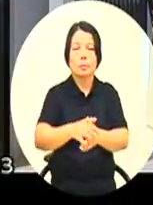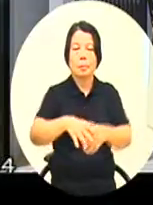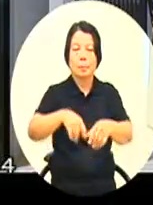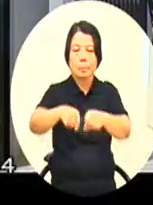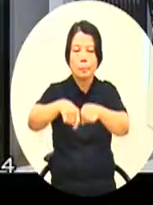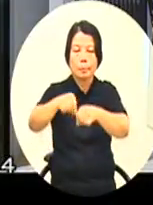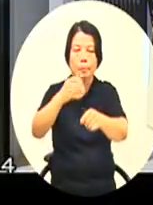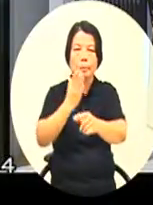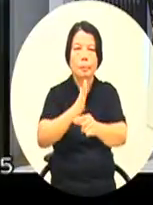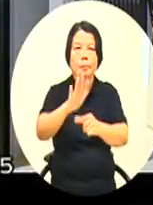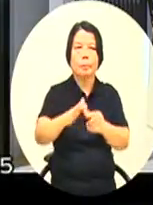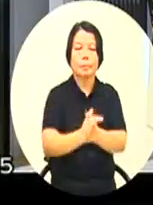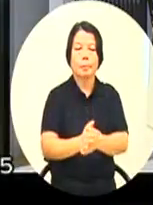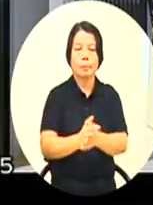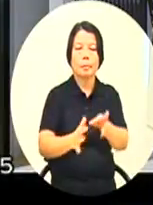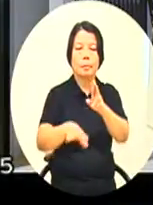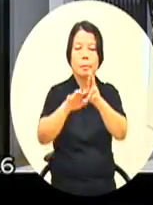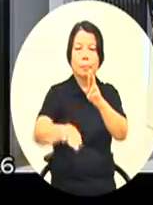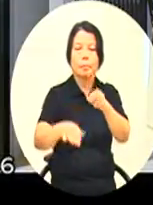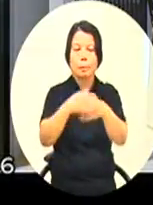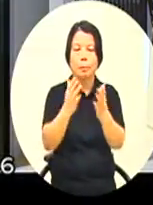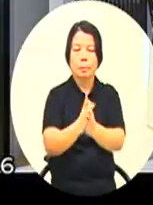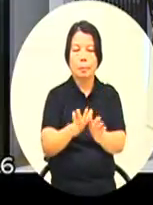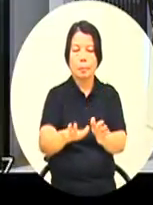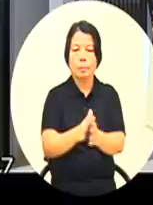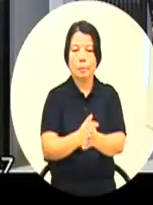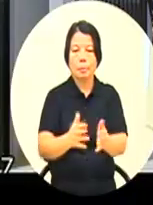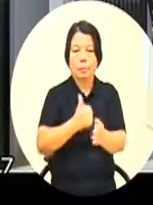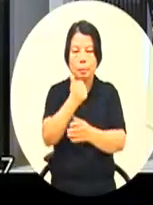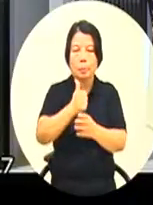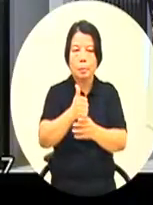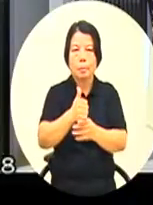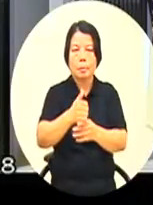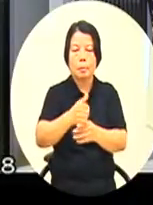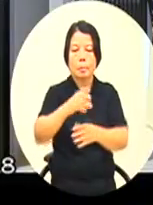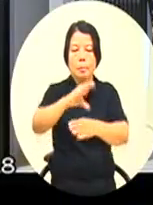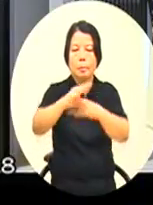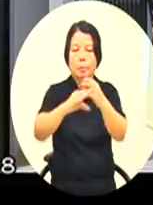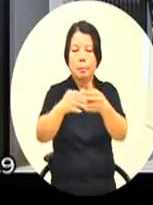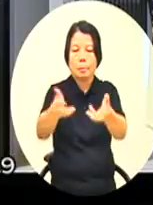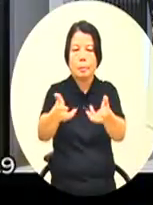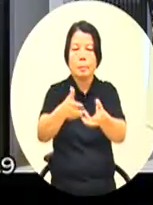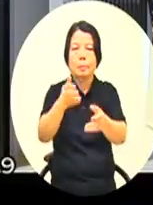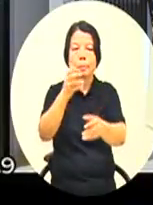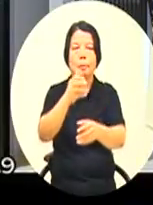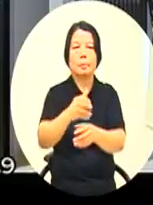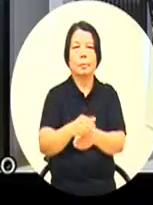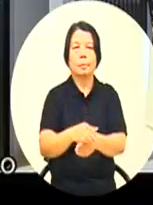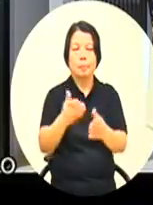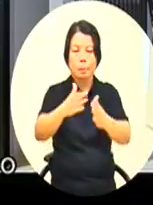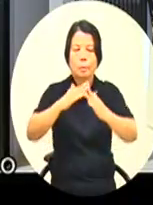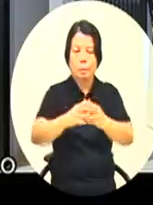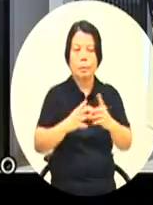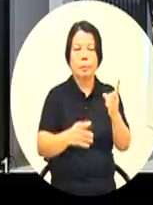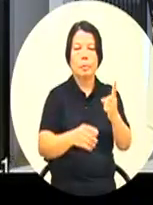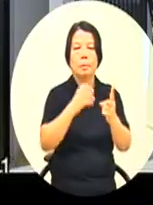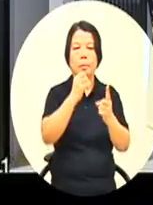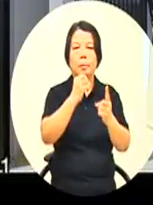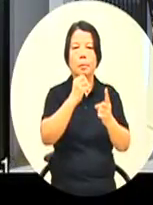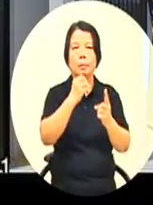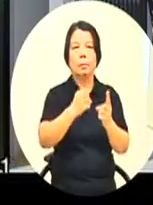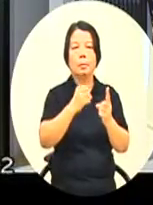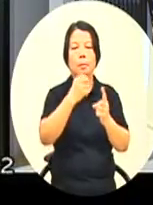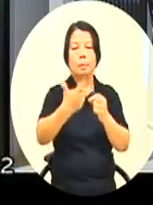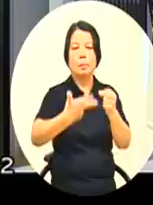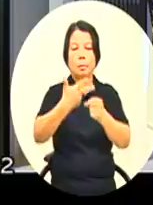们预定年底能够来进行实体的工程新建，那我们预定是107年可